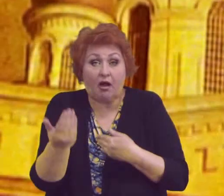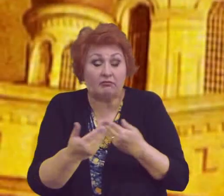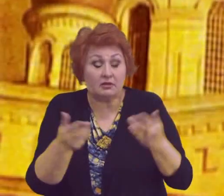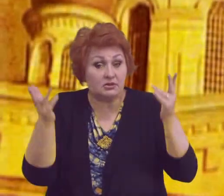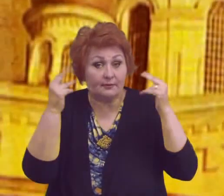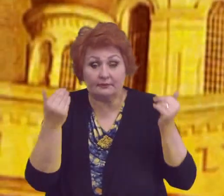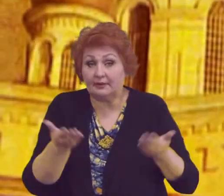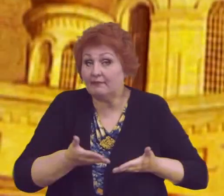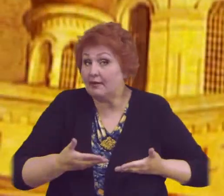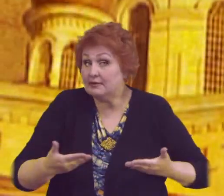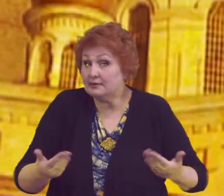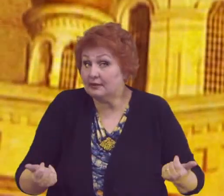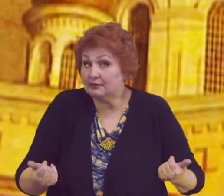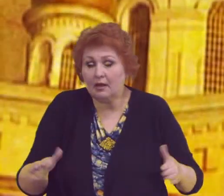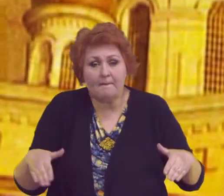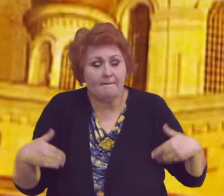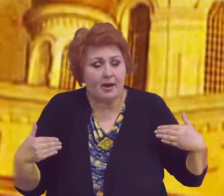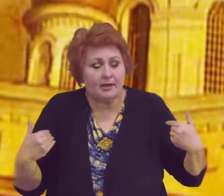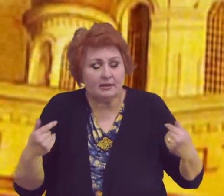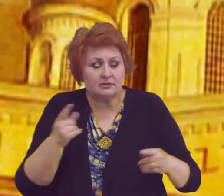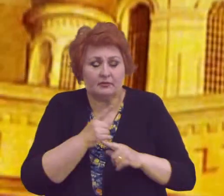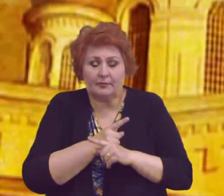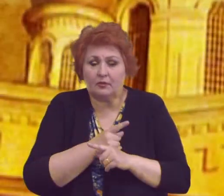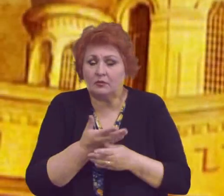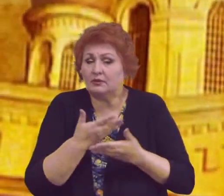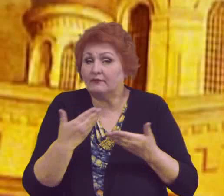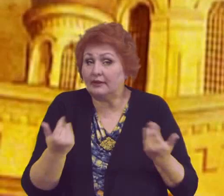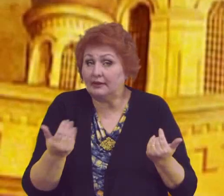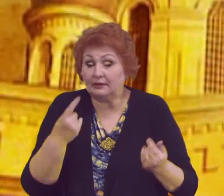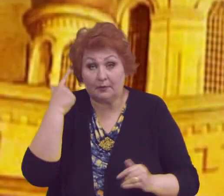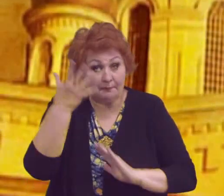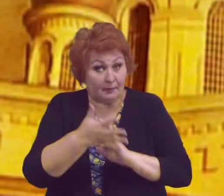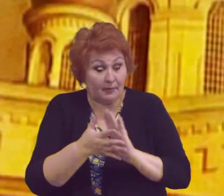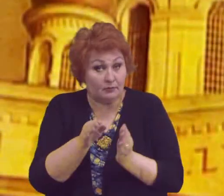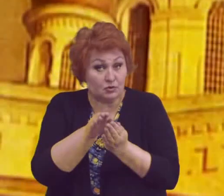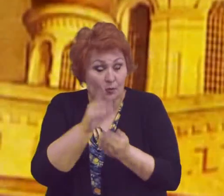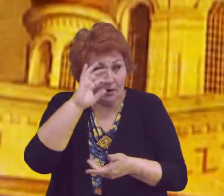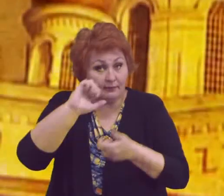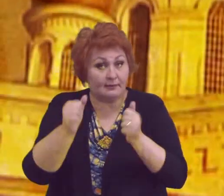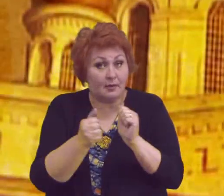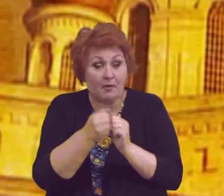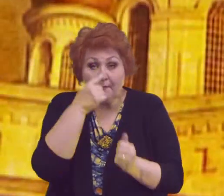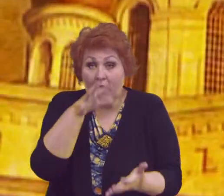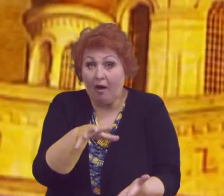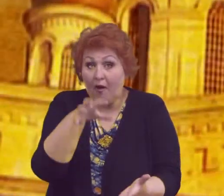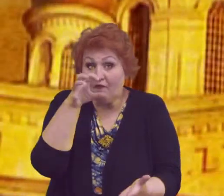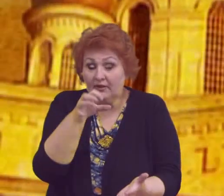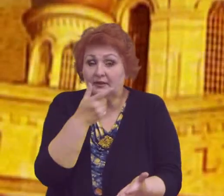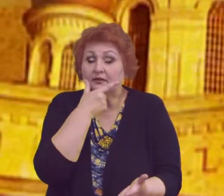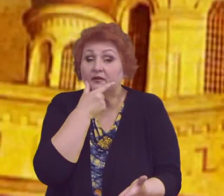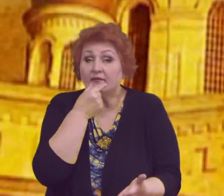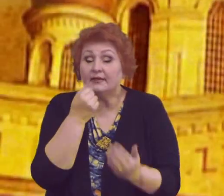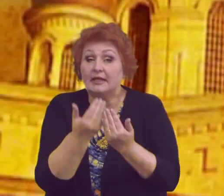к православию не имеют и ничего полезного покойному не приносят. Мы понимаем, что могила – памятник, фотография на нем окном